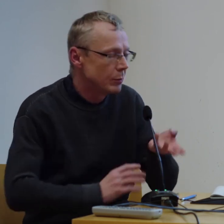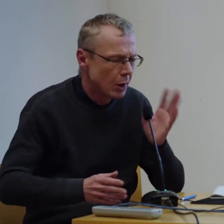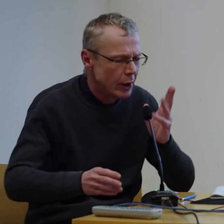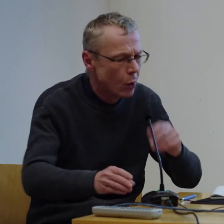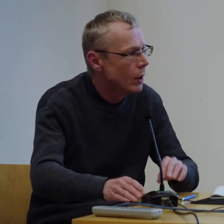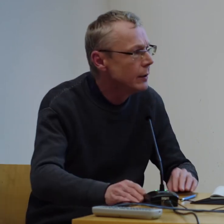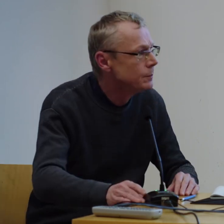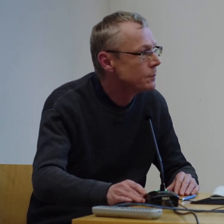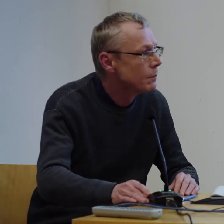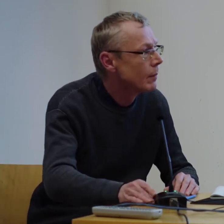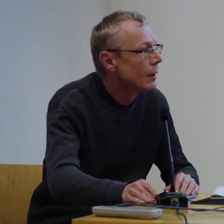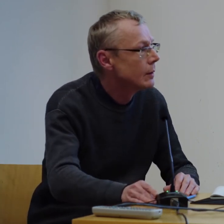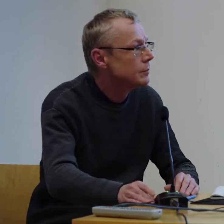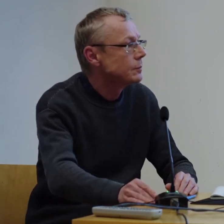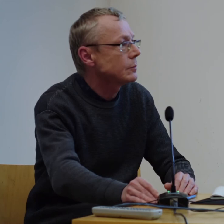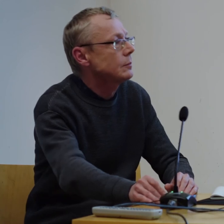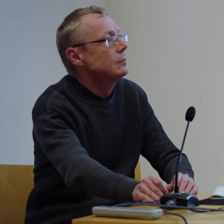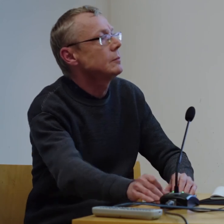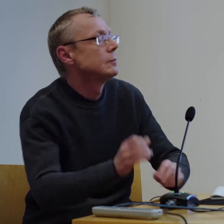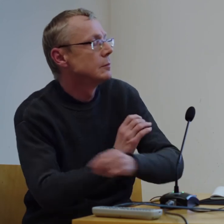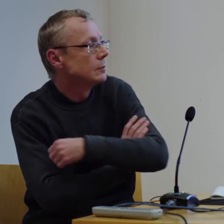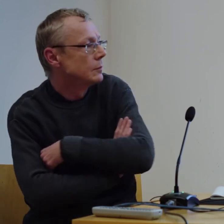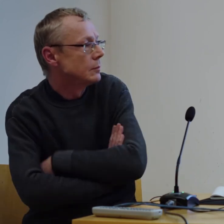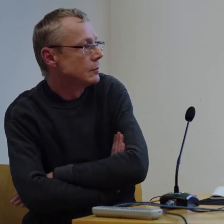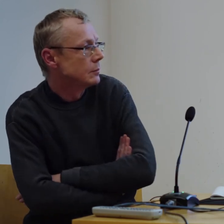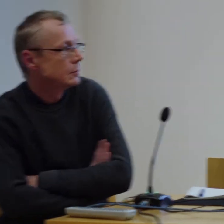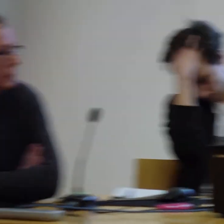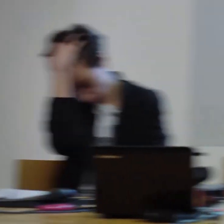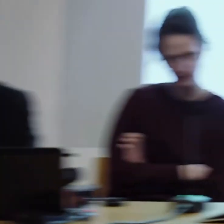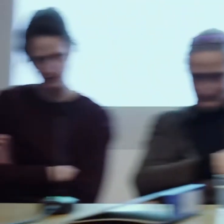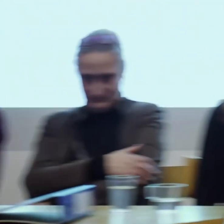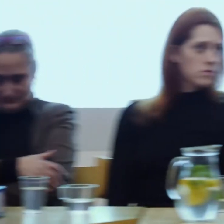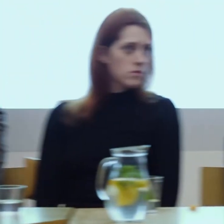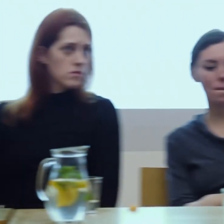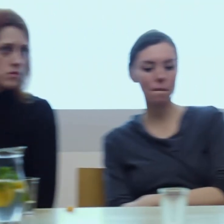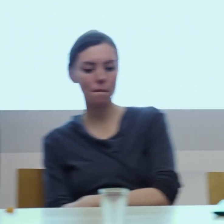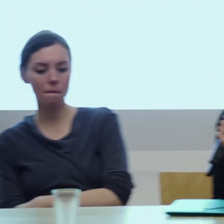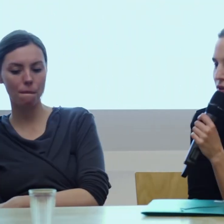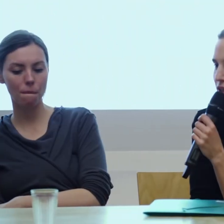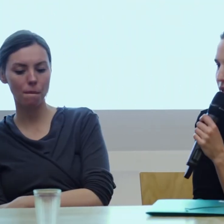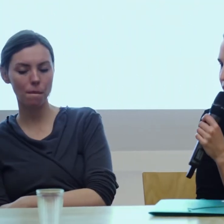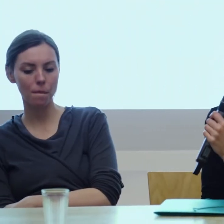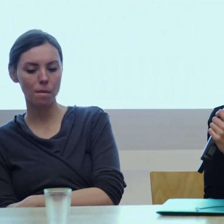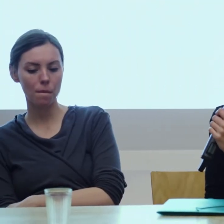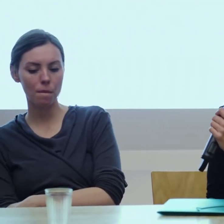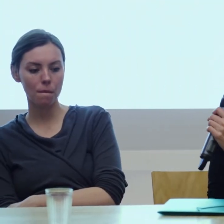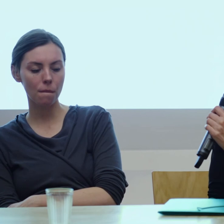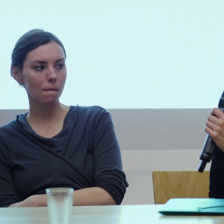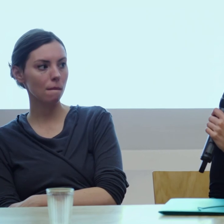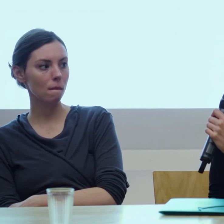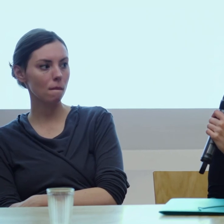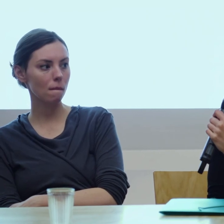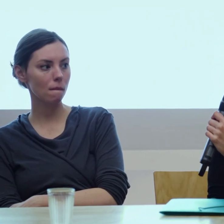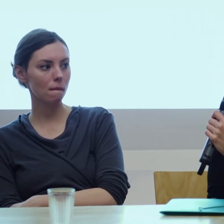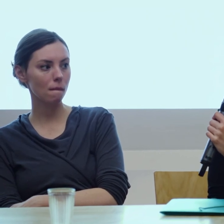Pardon, já jsem byl jako to teda můžu zobecnit na to, že tady může být nějaký tlak ze zdola, nebo můžou nějaký malý instituce vymýšlet